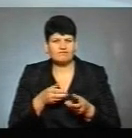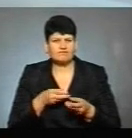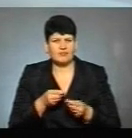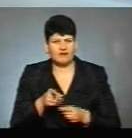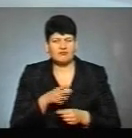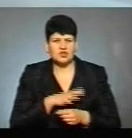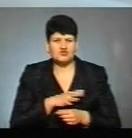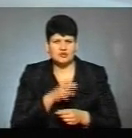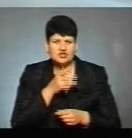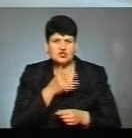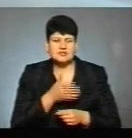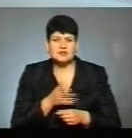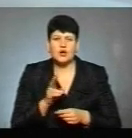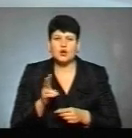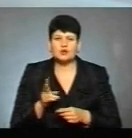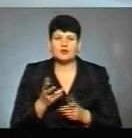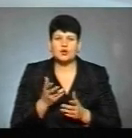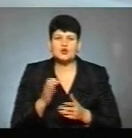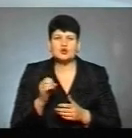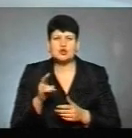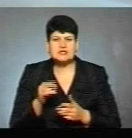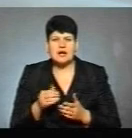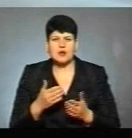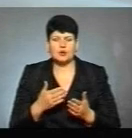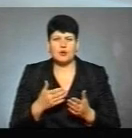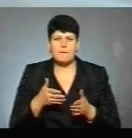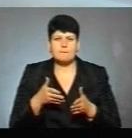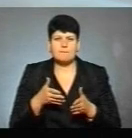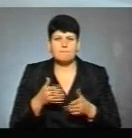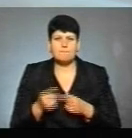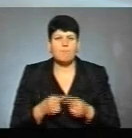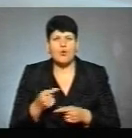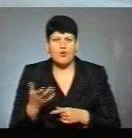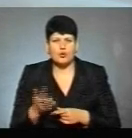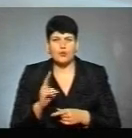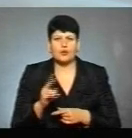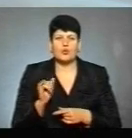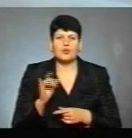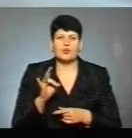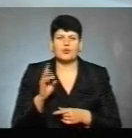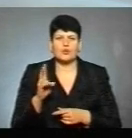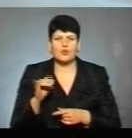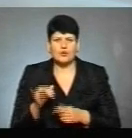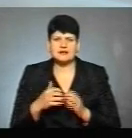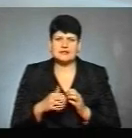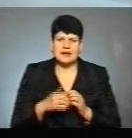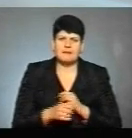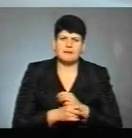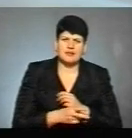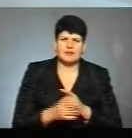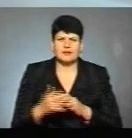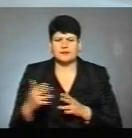часи, хто якого соціального походження, там куркулі, середняки,